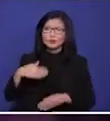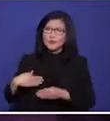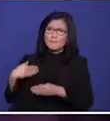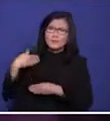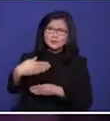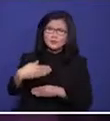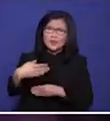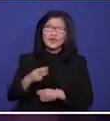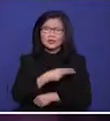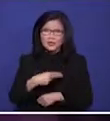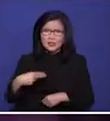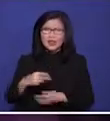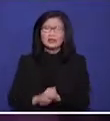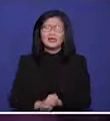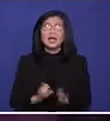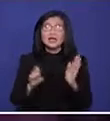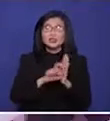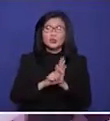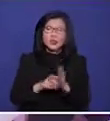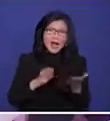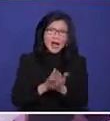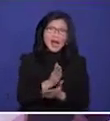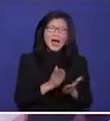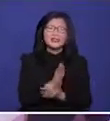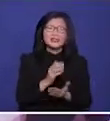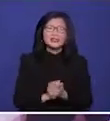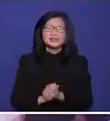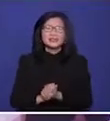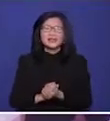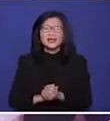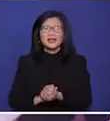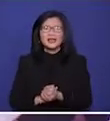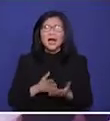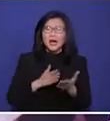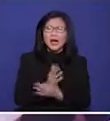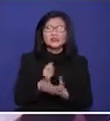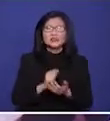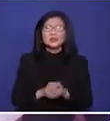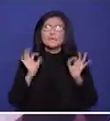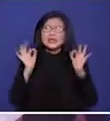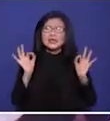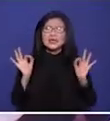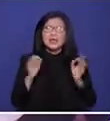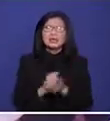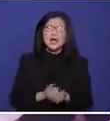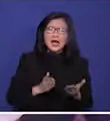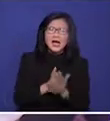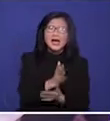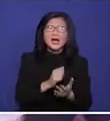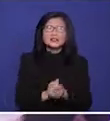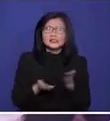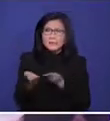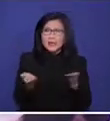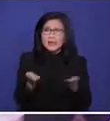Indonesia, seperti akses terhadap lahan, akses terhadap pendidikan, akses terhadap